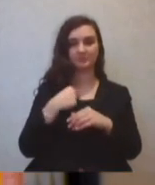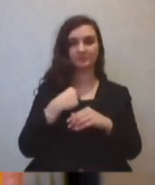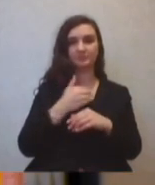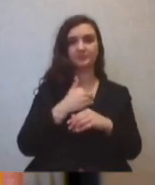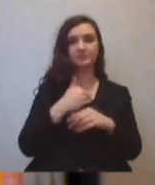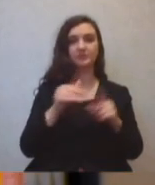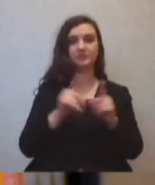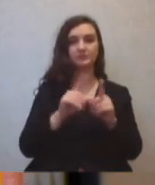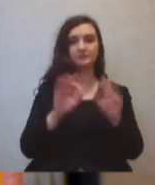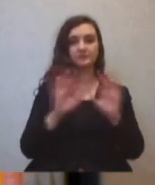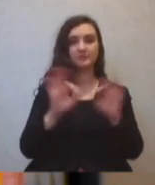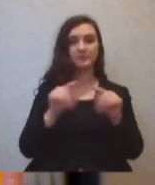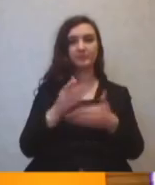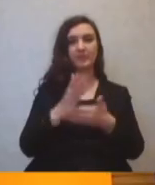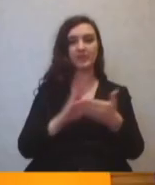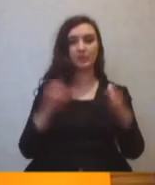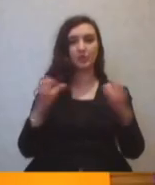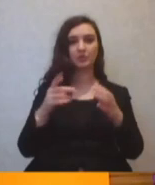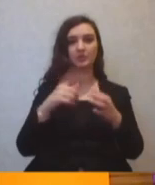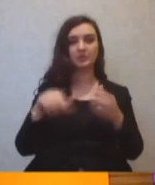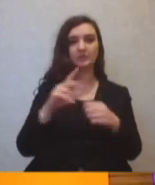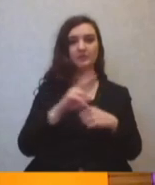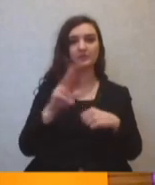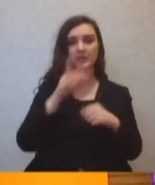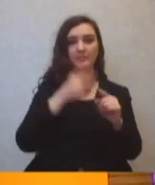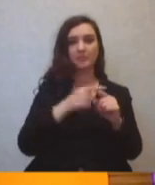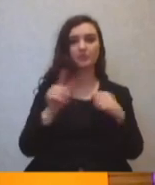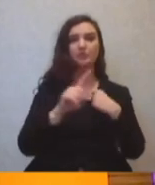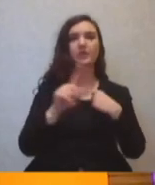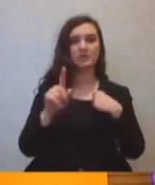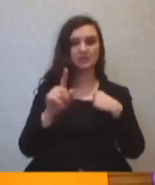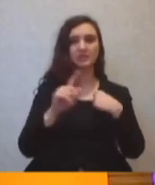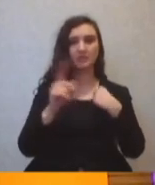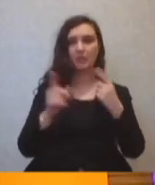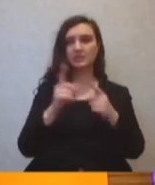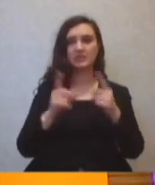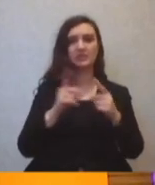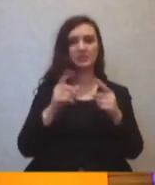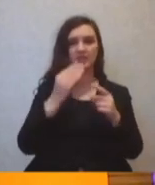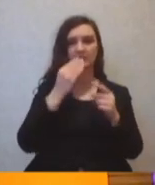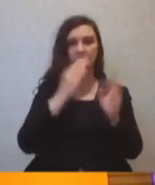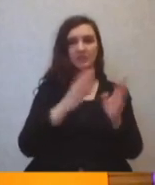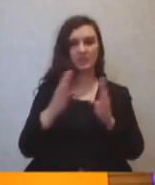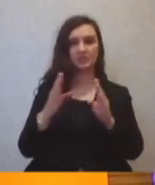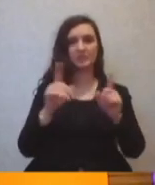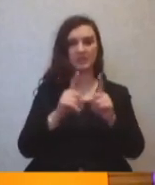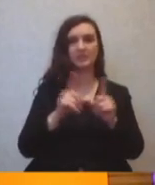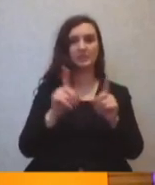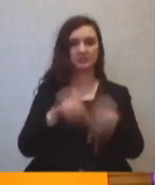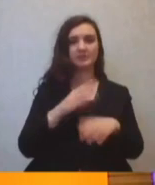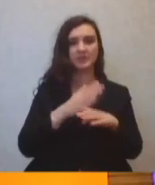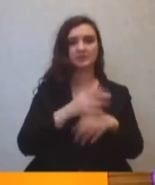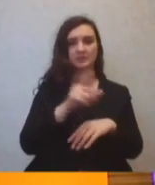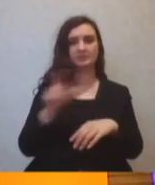მინდა ასევე ვთქვა იმ კატეგორიაზე, რომელმაც ამ პერიოდში რაღაცნაირად მოაწესრიგა კვების რეჟიმი. ასეთებიც არიან.